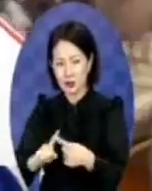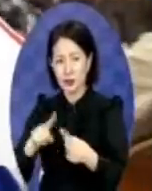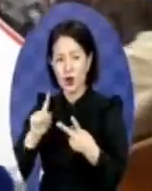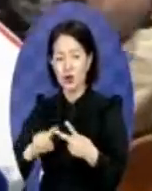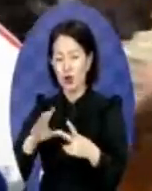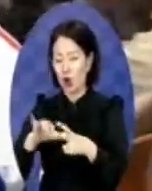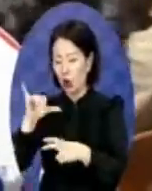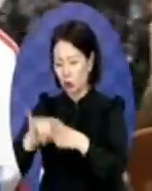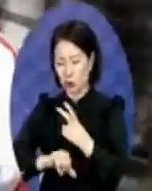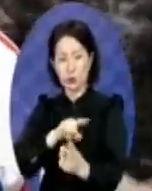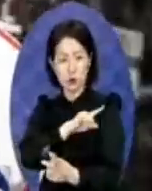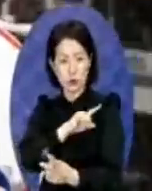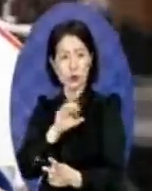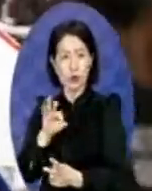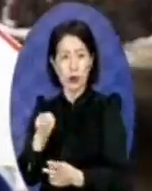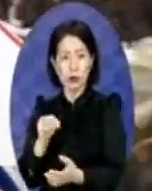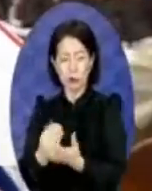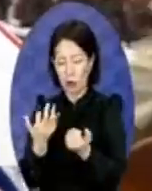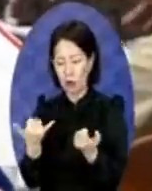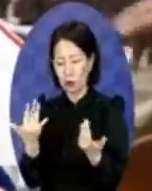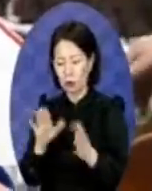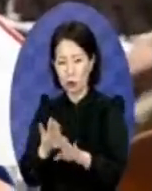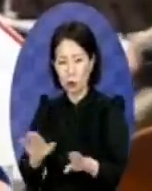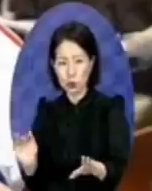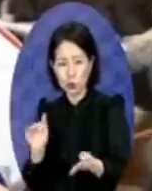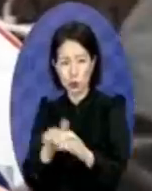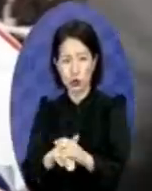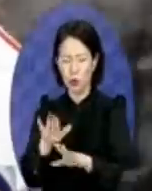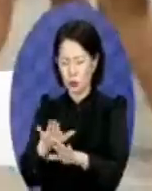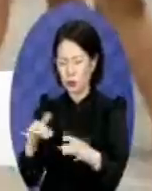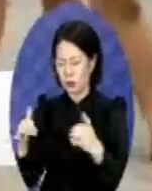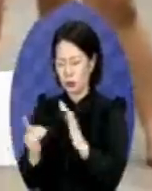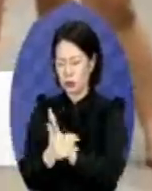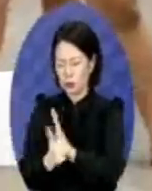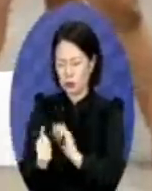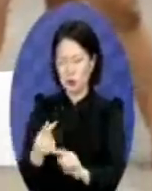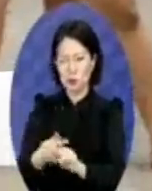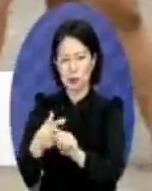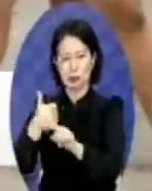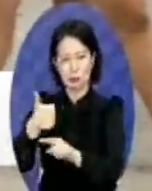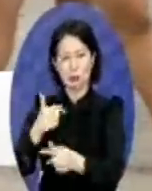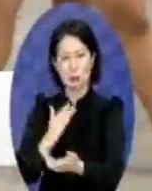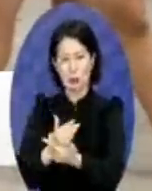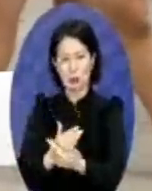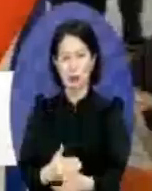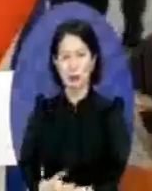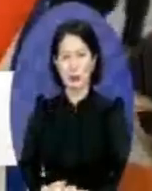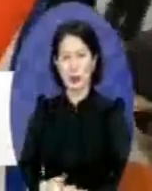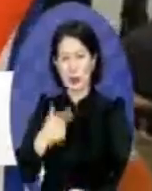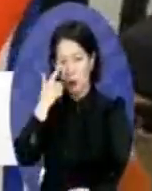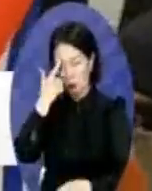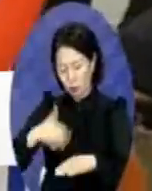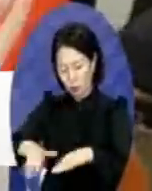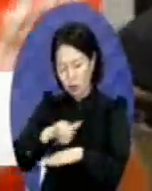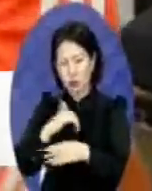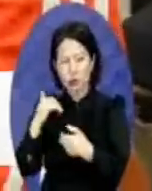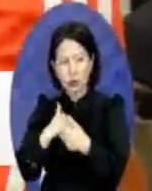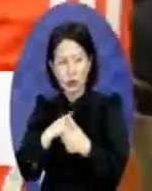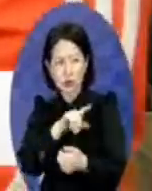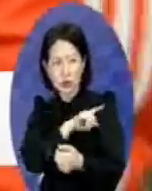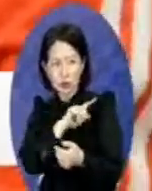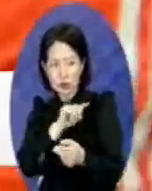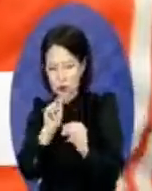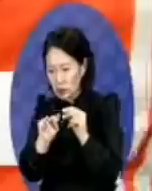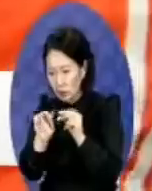учраас үнэхээр одоо олон хүүхд оролцож байна. Дээрээс хүүхдүүд өөр шиг үнэхээр агсан байна. Манай улсаас дотоодын тэмцээн уралдаанаас шилэгдсэн тамирчид дараа